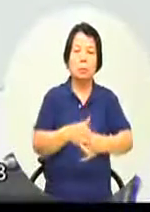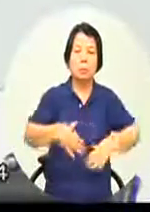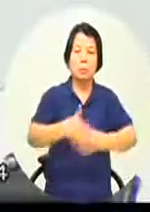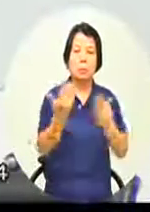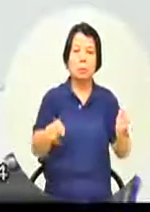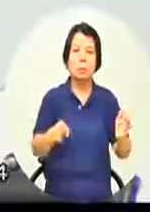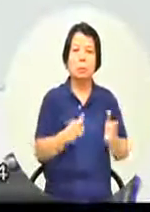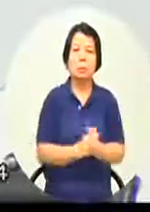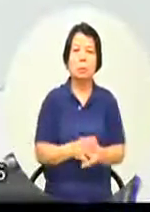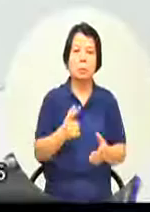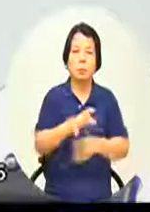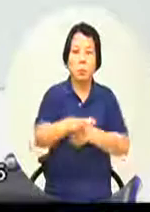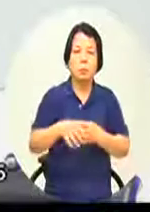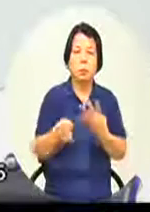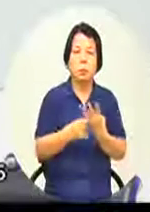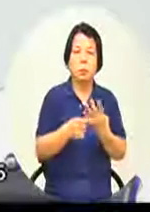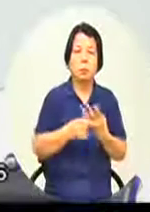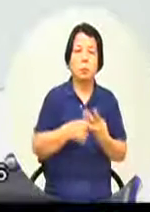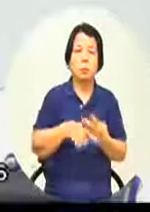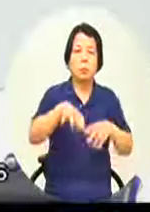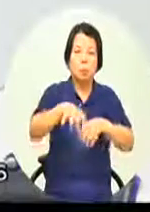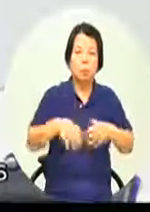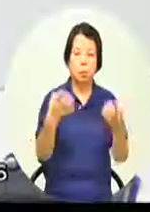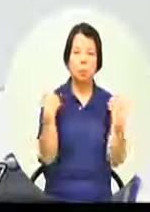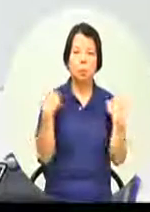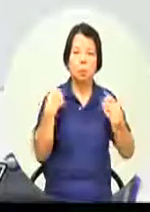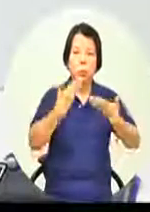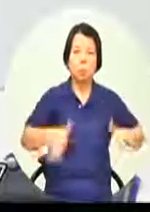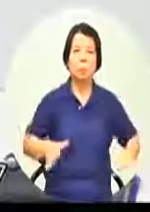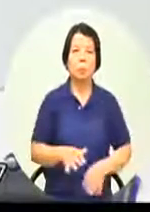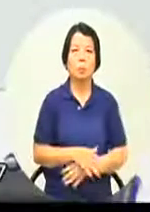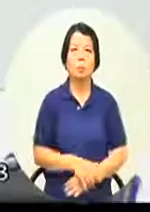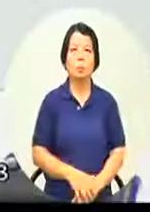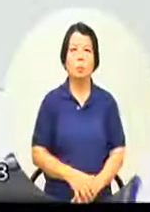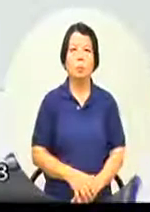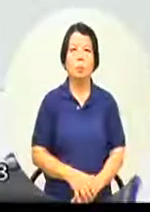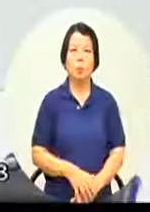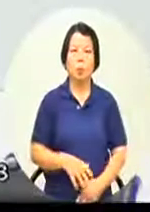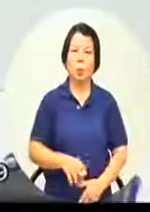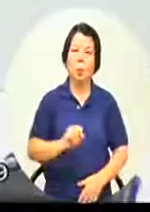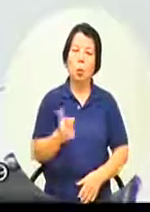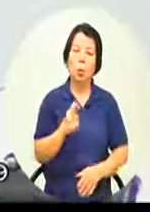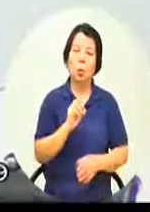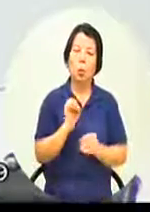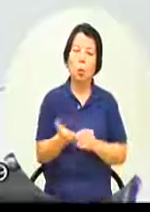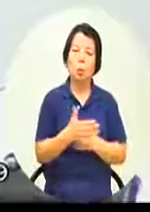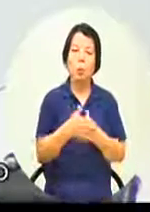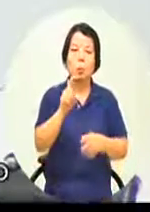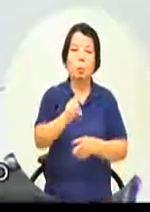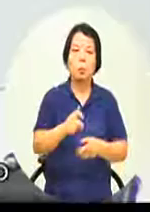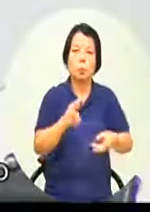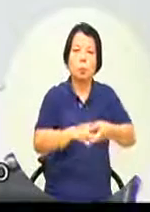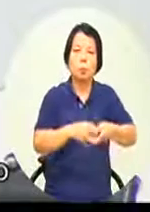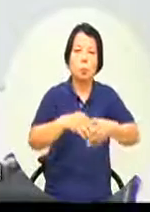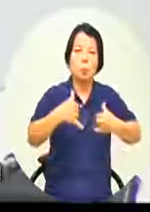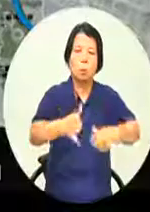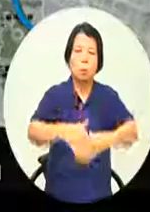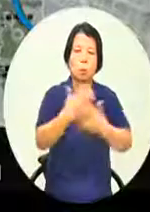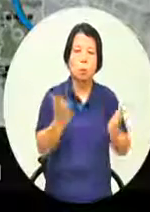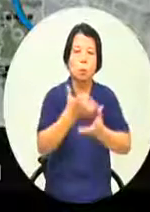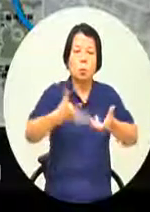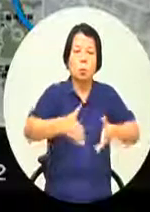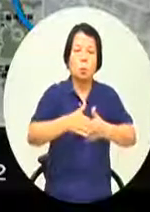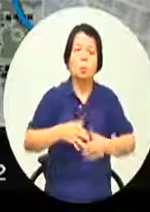程，农业局做了很大的承担。那目前为什么石泉路打通这么重要，大家都可以看到整条宝珠